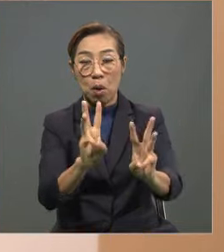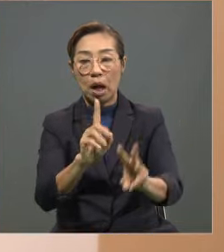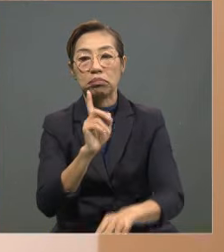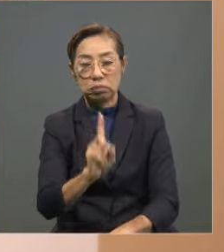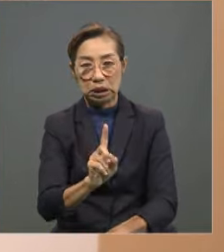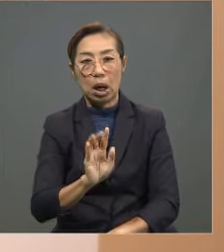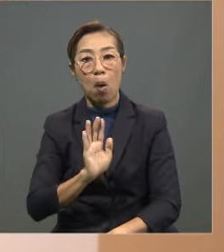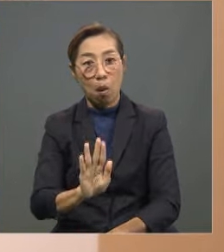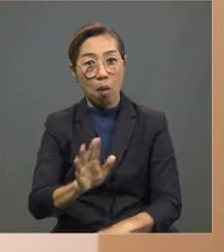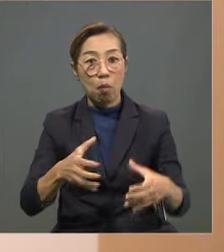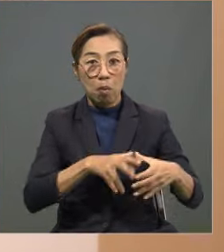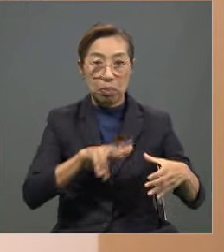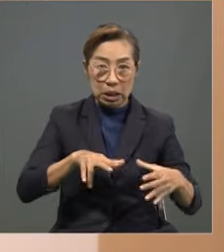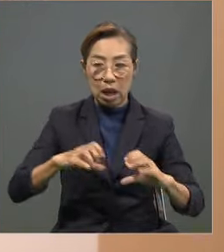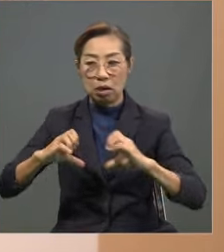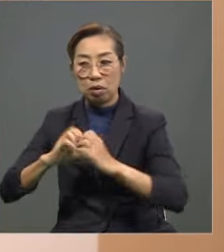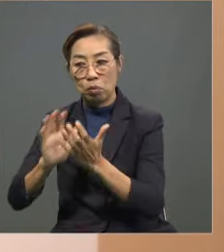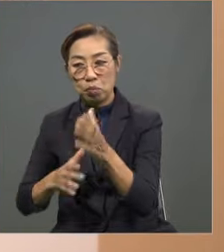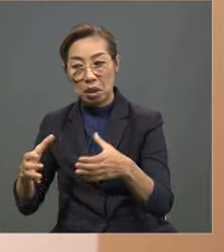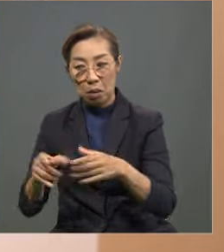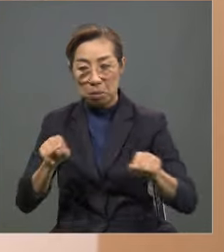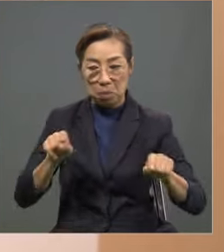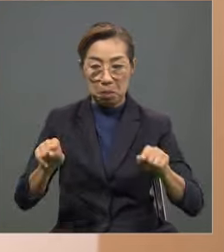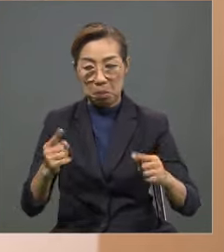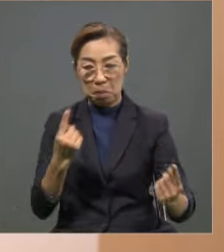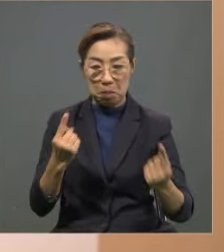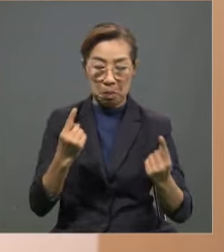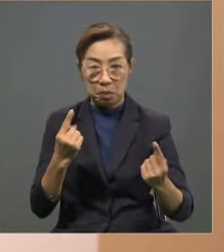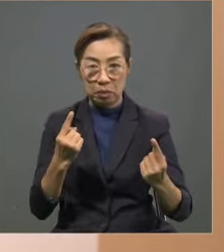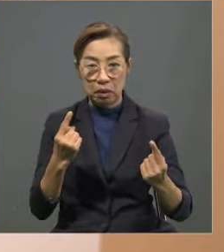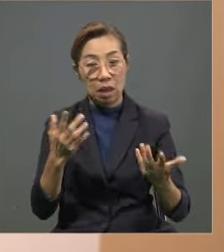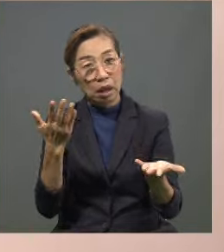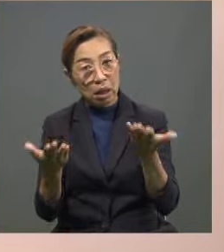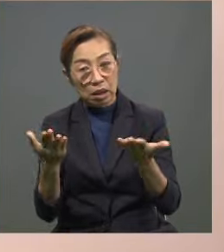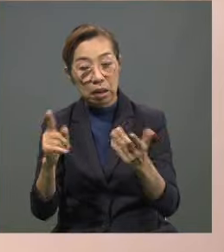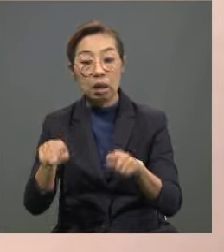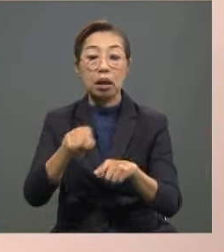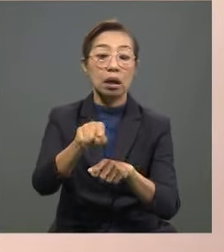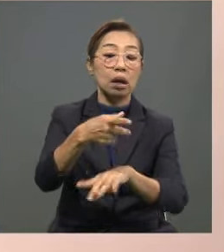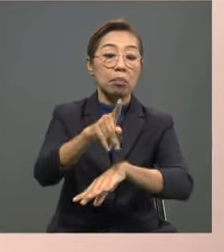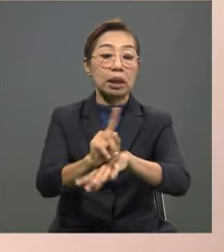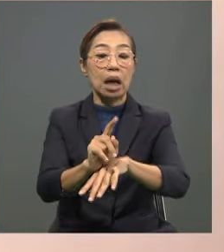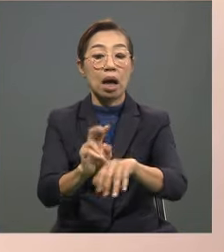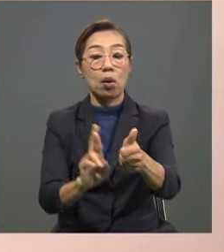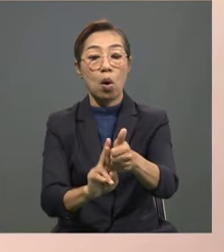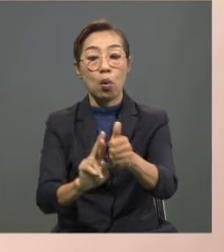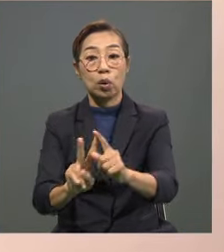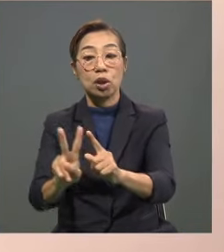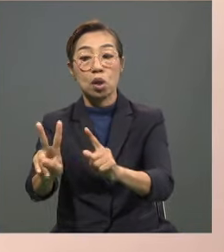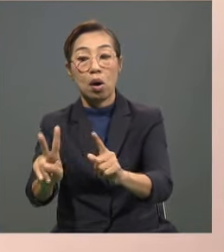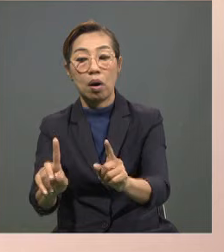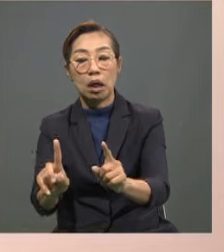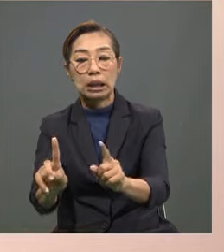เพื่อไทยหรือพรรคภูมิใจไทยหรือไม่หรืออาจจะมีการเลื่อนให้นายพิเชษฐเชื้อเมืองผ่านรองประธานสภาคนที่ 2เนี่ยนะคะ